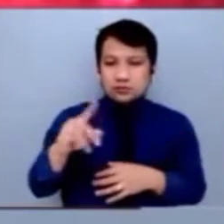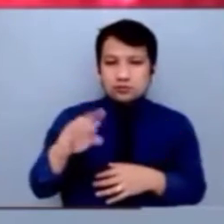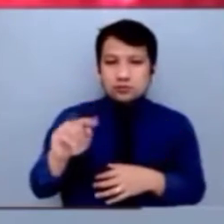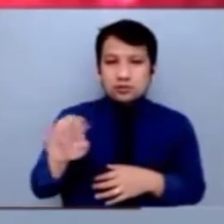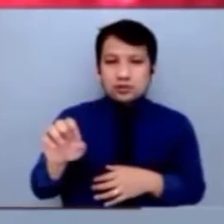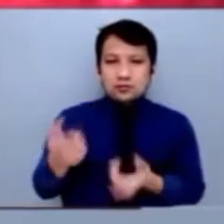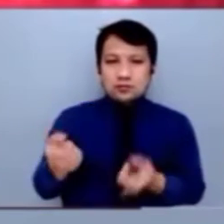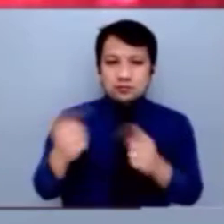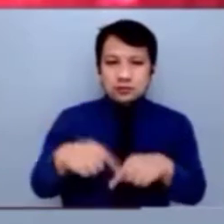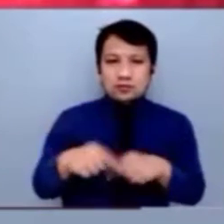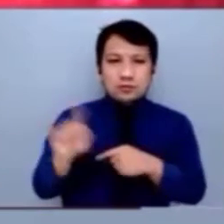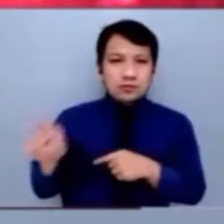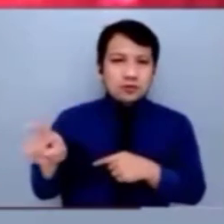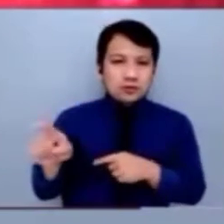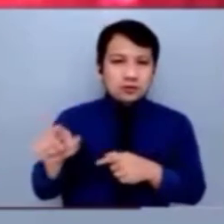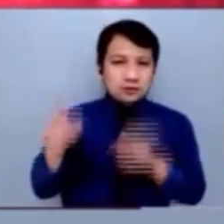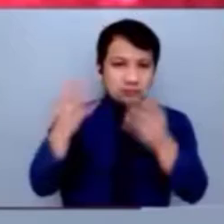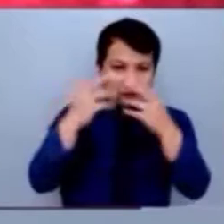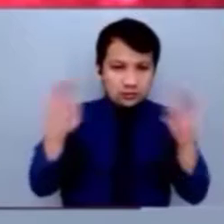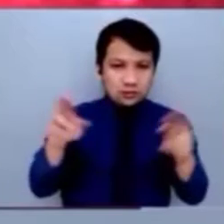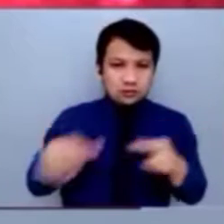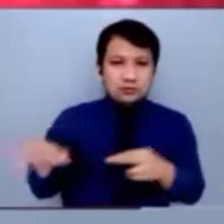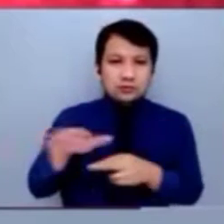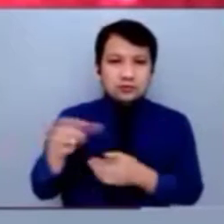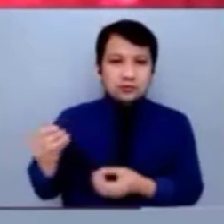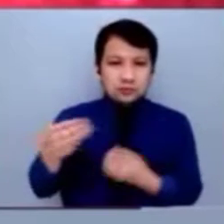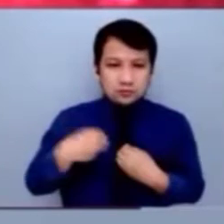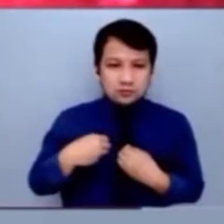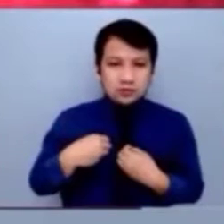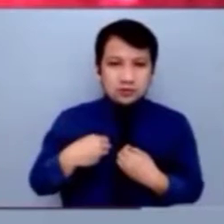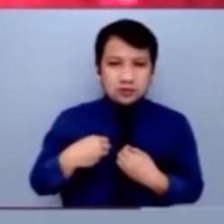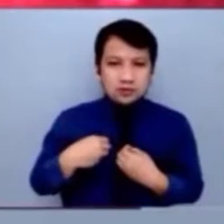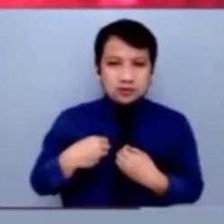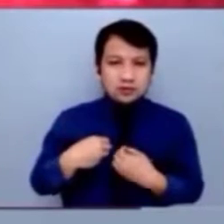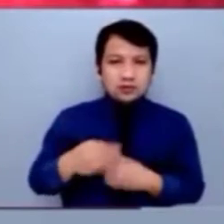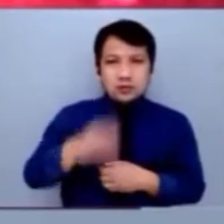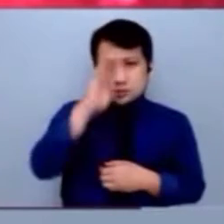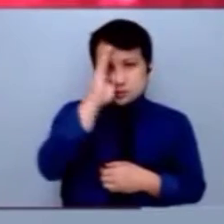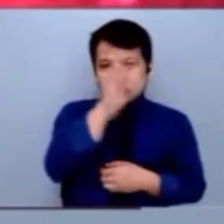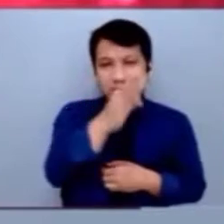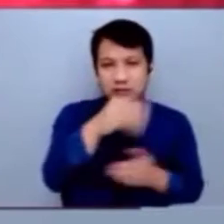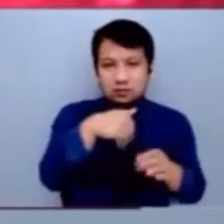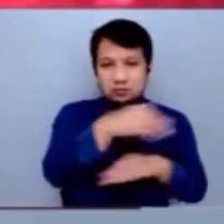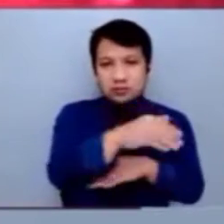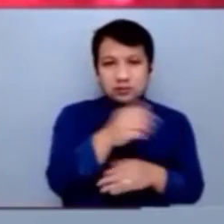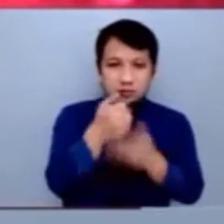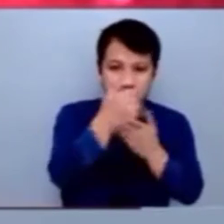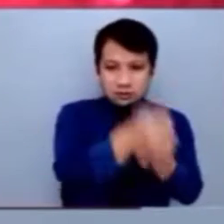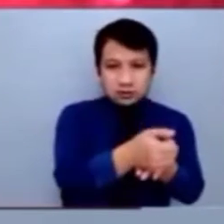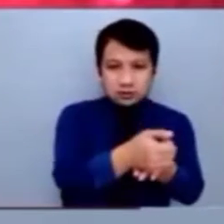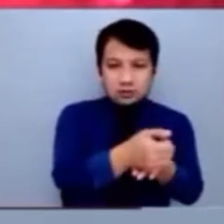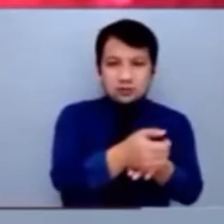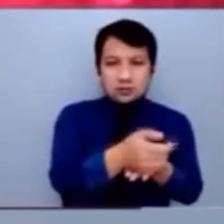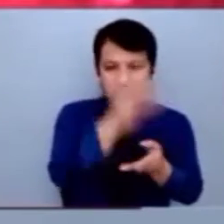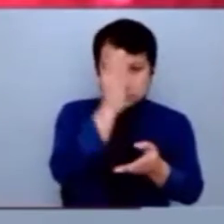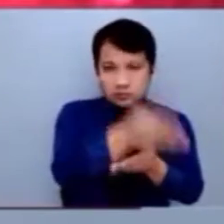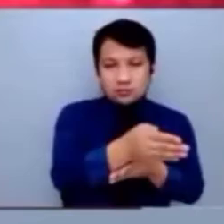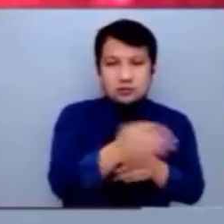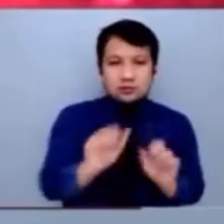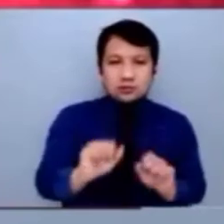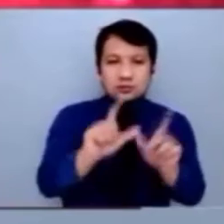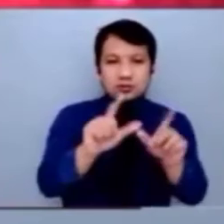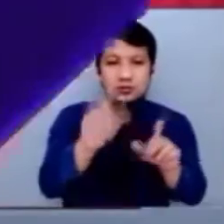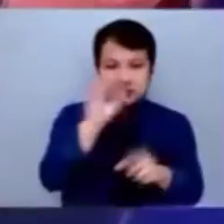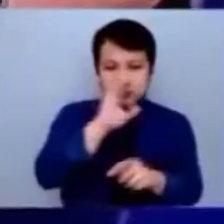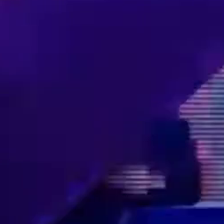naman hirit ng ilang alkalde sa mga magbibigay ng ayuda, idiretso nyo na po ang kanilang mga tulong sa mga nasalanta. At live sa Cebu,